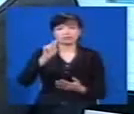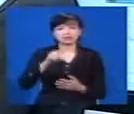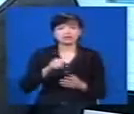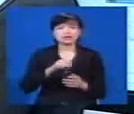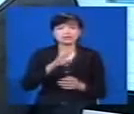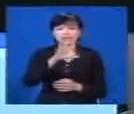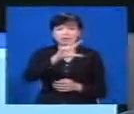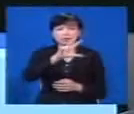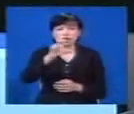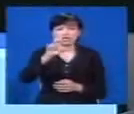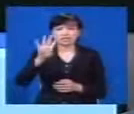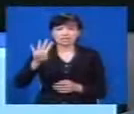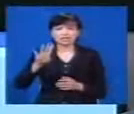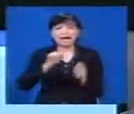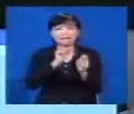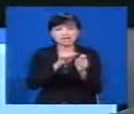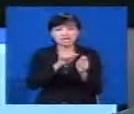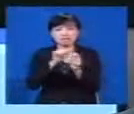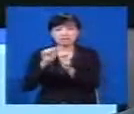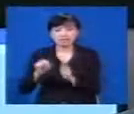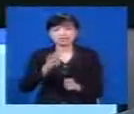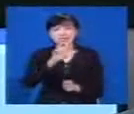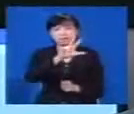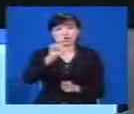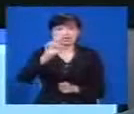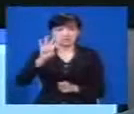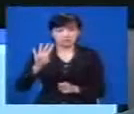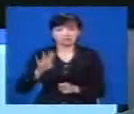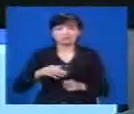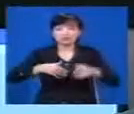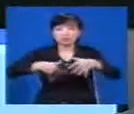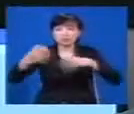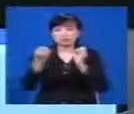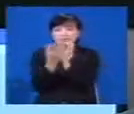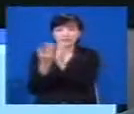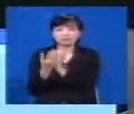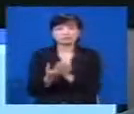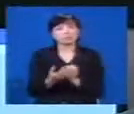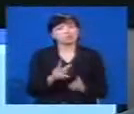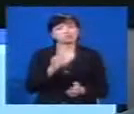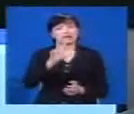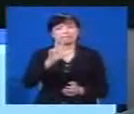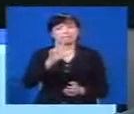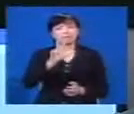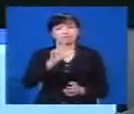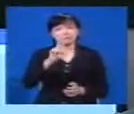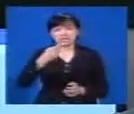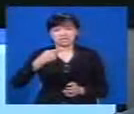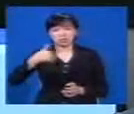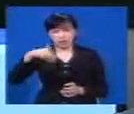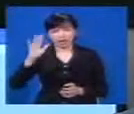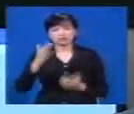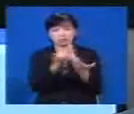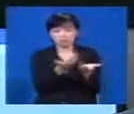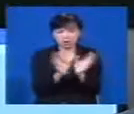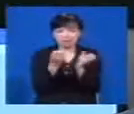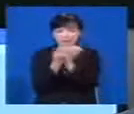ครับมีครัวเรือนของพี่น้องประชาชนประมาณ1,30,000กว่าครัวเรือนแล้วก็มีพี่น้องประชาชนที่อยู่ในพื้นที่เสี่ยงภัยและได้รับผลกระ